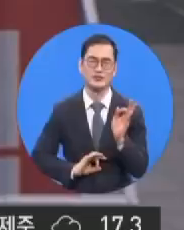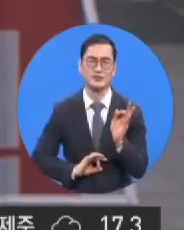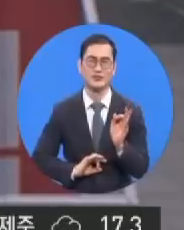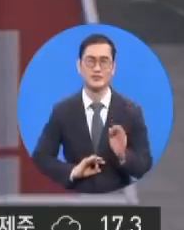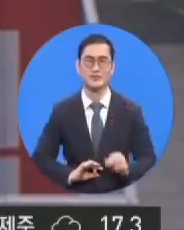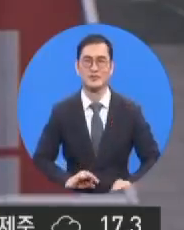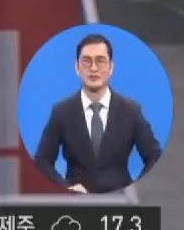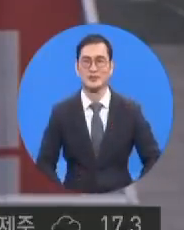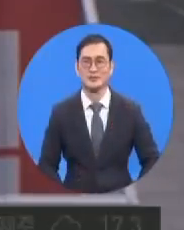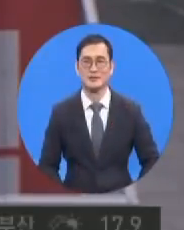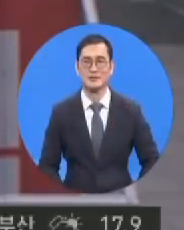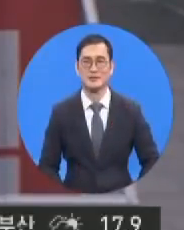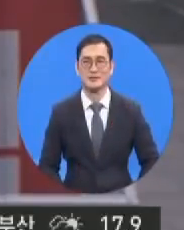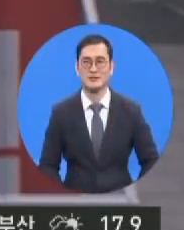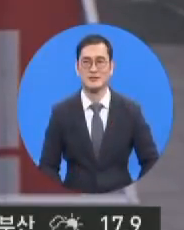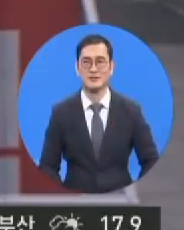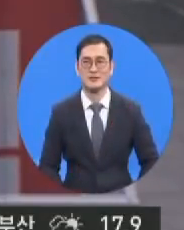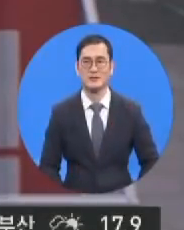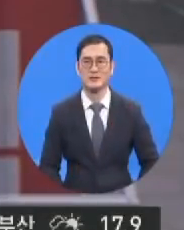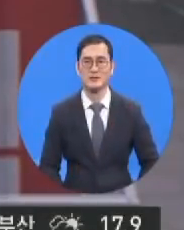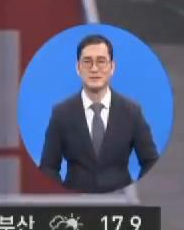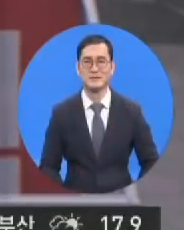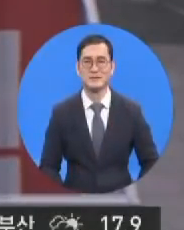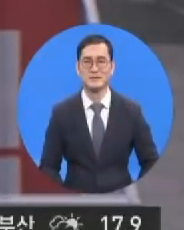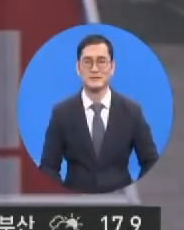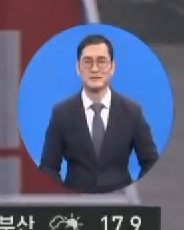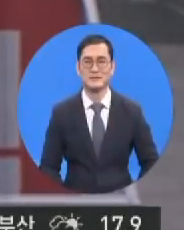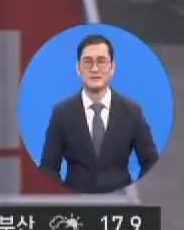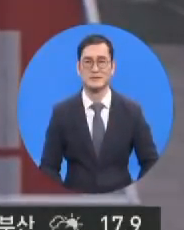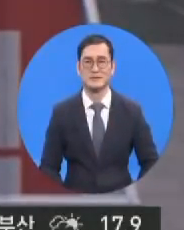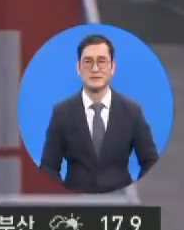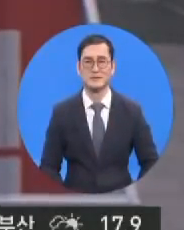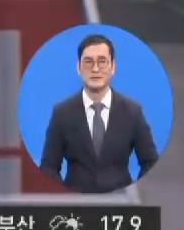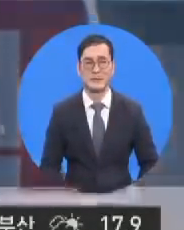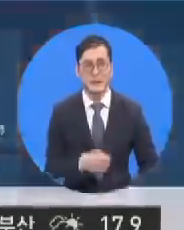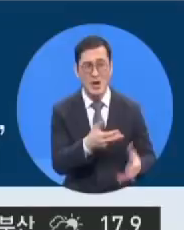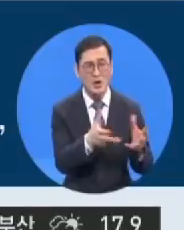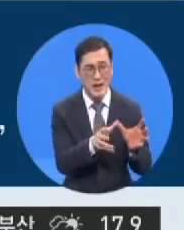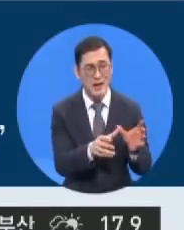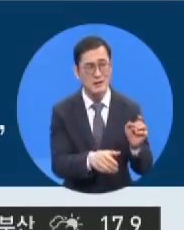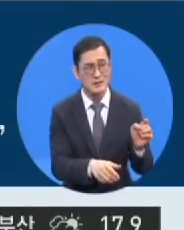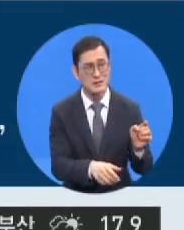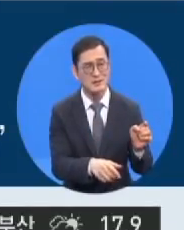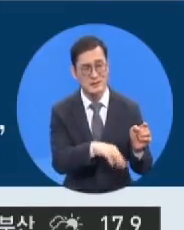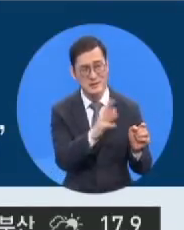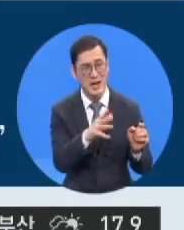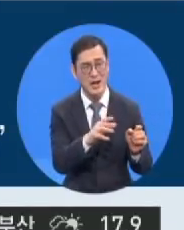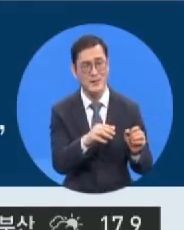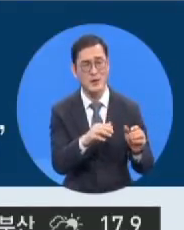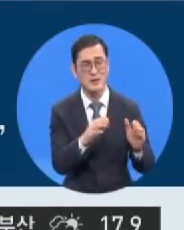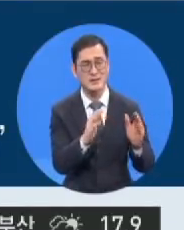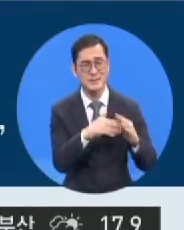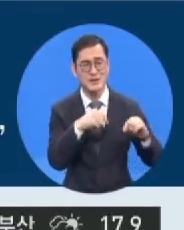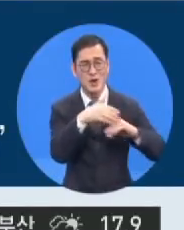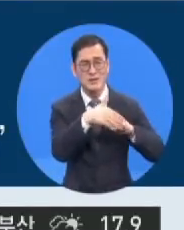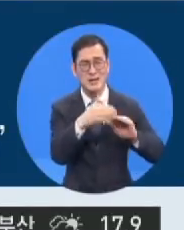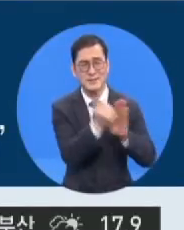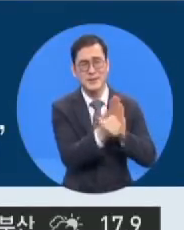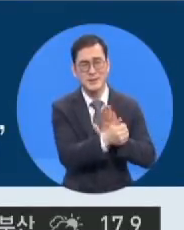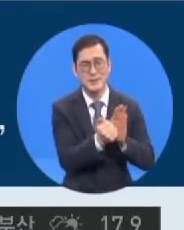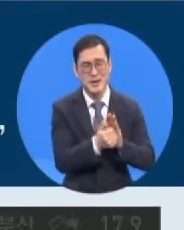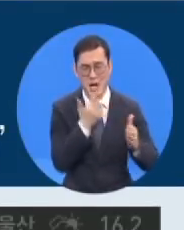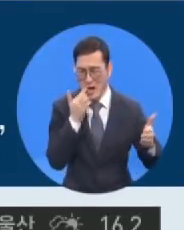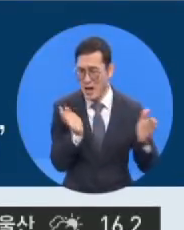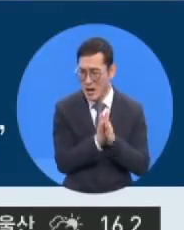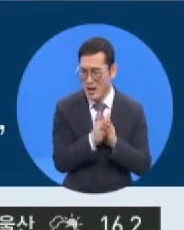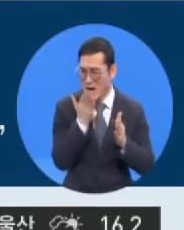선거가. 네. 본인이 가만히 있어도 주변에서 여당이나 정부에서 악재가 계속 터지는 과정에 굉장히 이제 힘들게 선거를 치르고 있는데 그중에 또 하나가